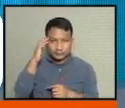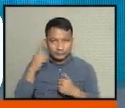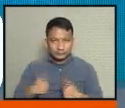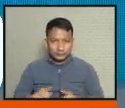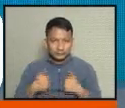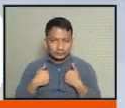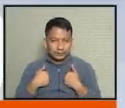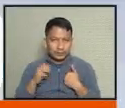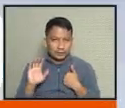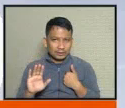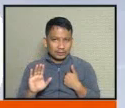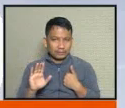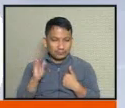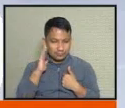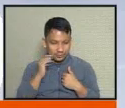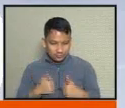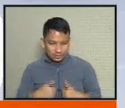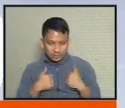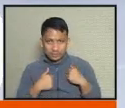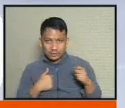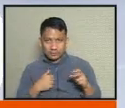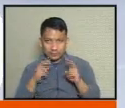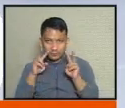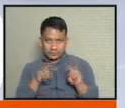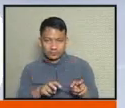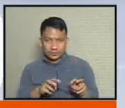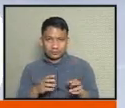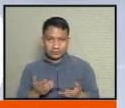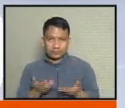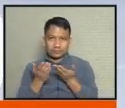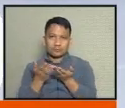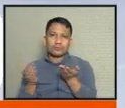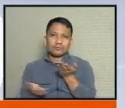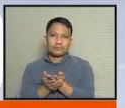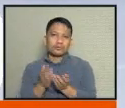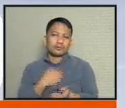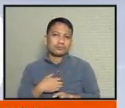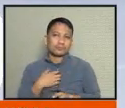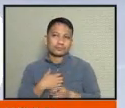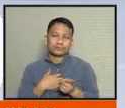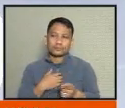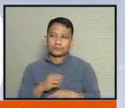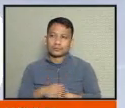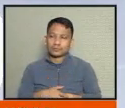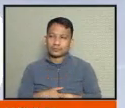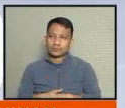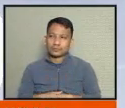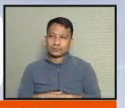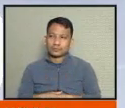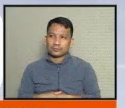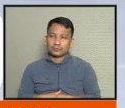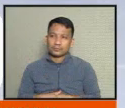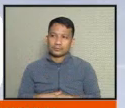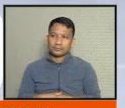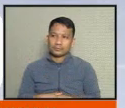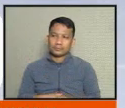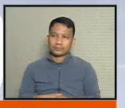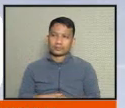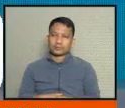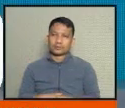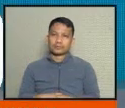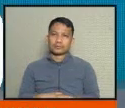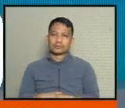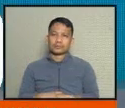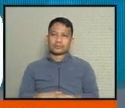nila. Total, may mga testigo naman sir, di ba? Sampahan natin ang kaso. Eh baka mag, lalong magtatago